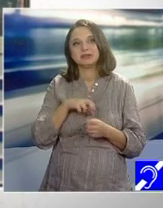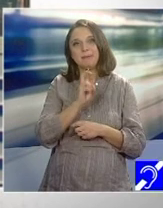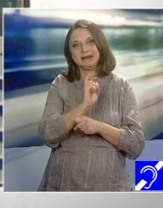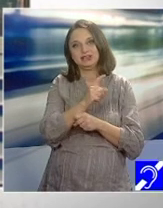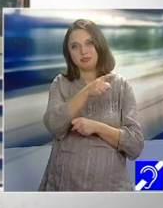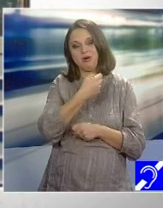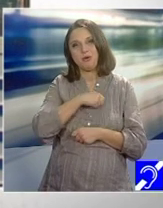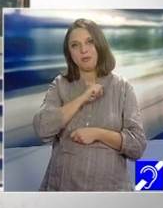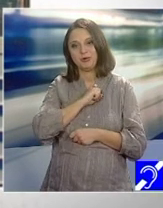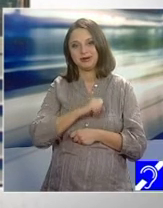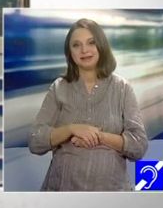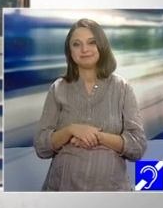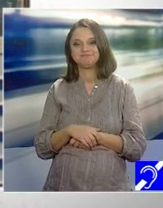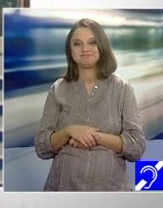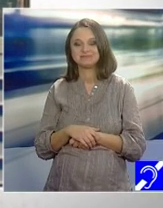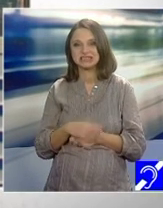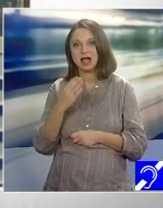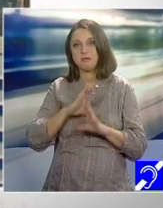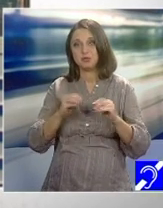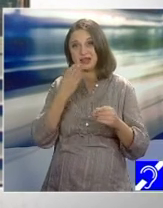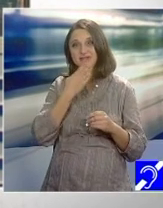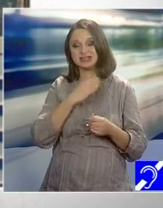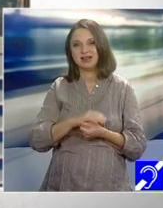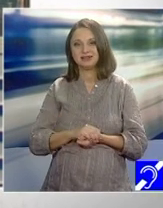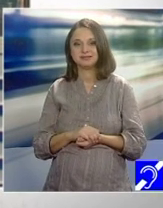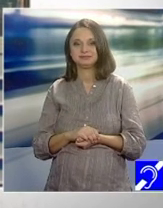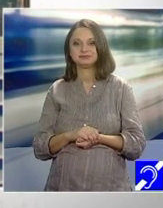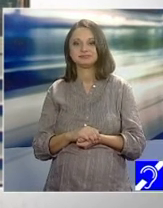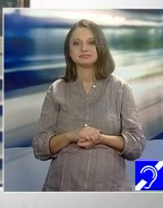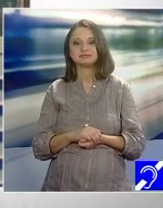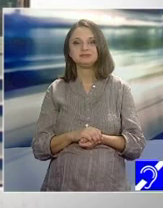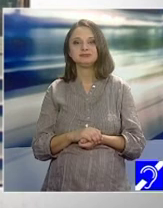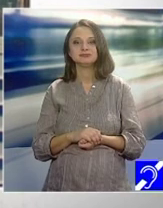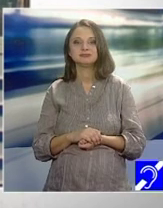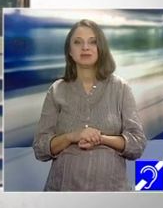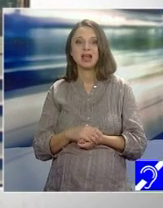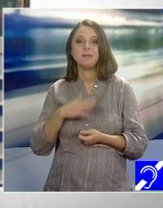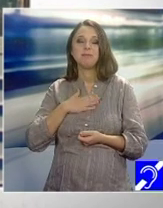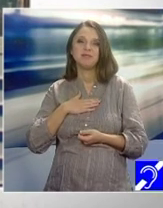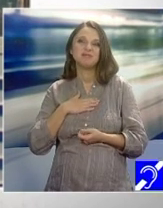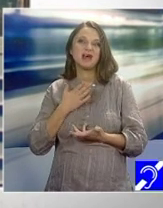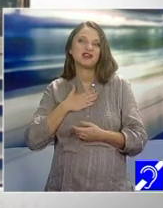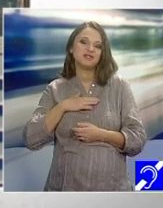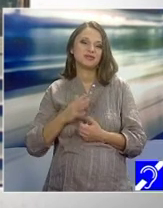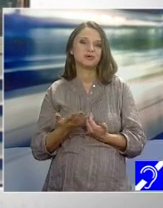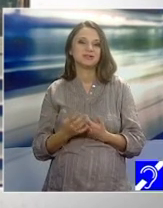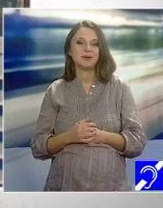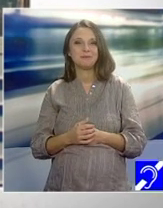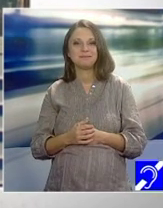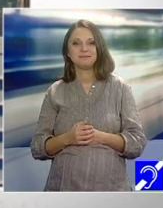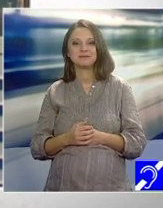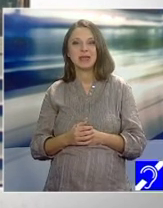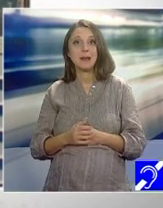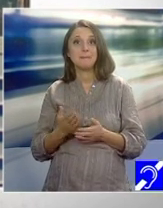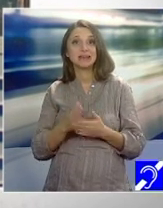Da, și nu sunt tocmai ușoare. Din motivele astea nu știu, dar mi-ar fi plăcut foarte mult. Mai ales partea de schi